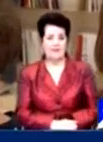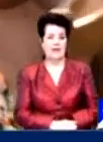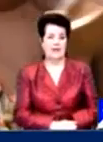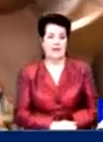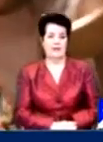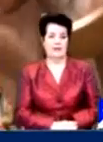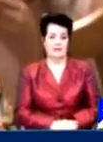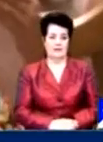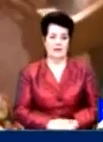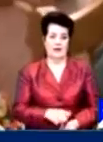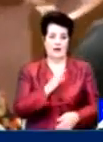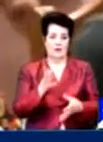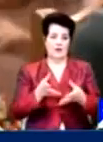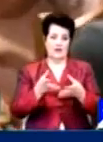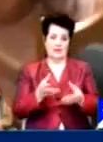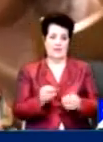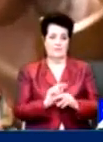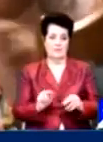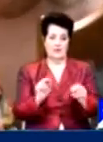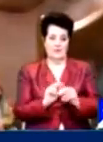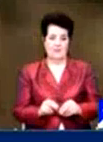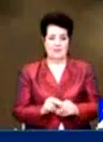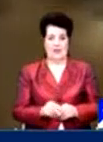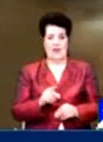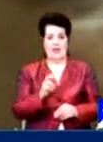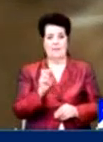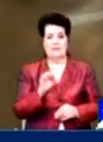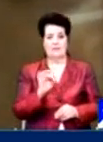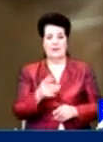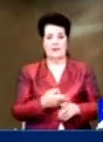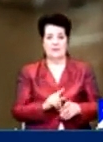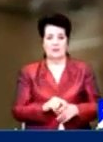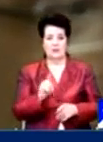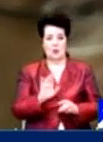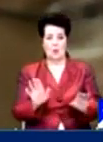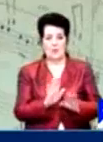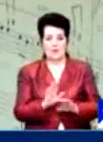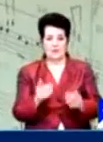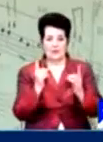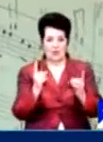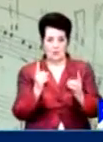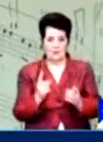Elevii francezi i-au încântat pe profesorii basarabeni și discipolii acestora cu piese renumite.